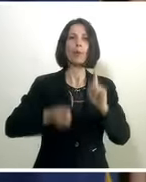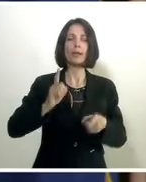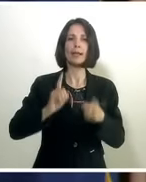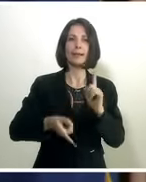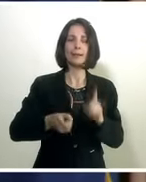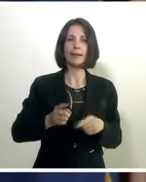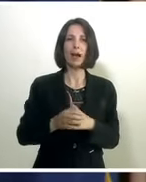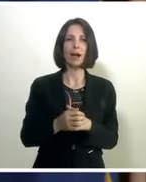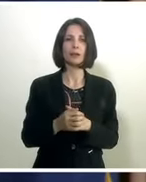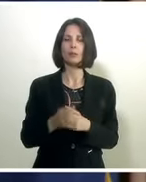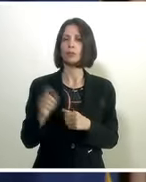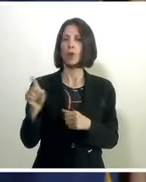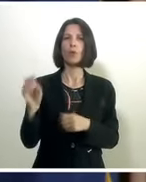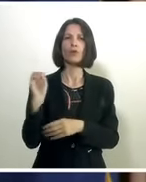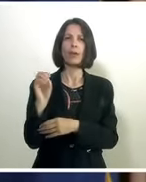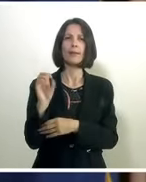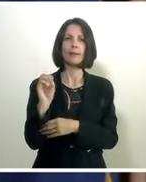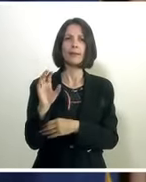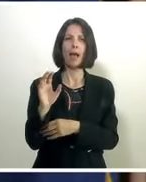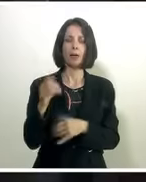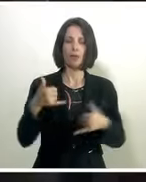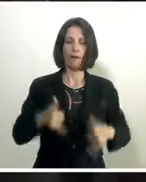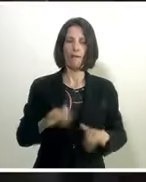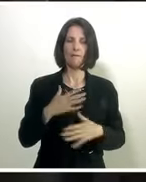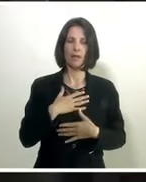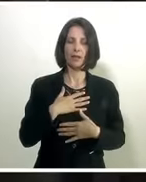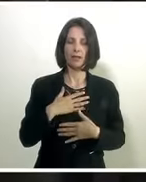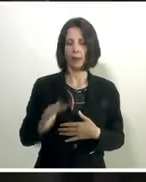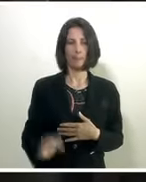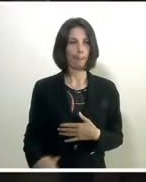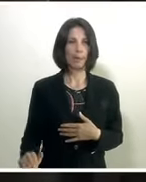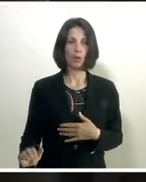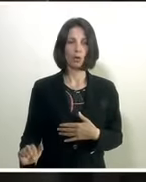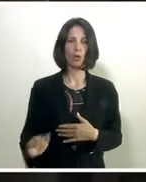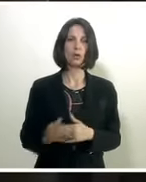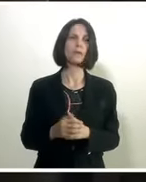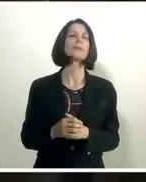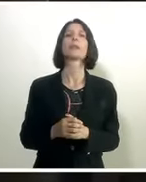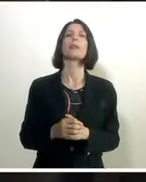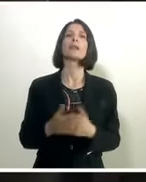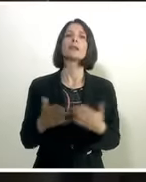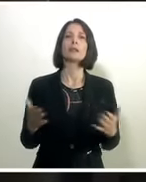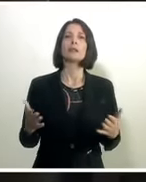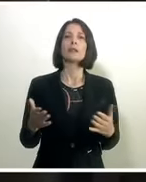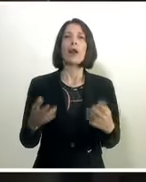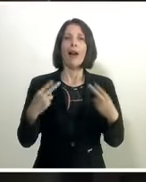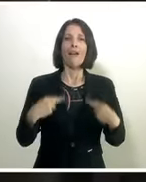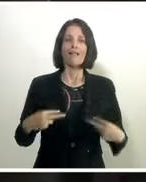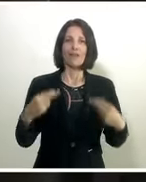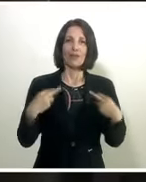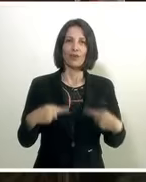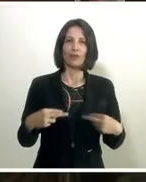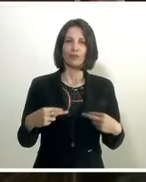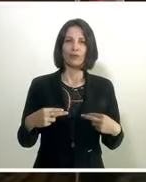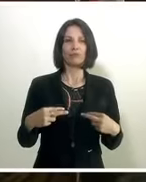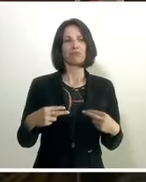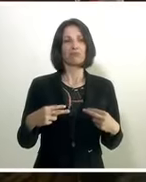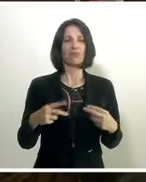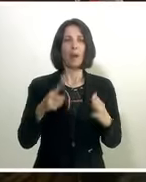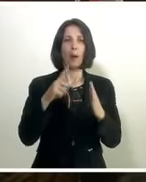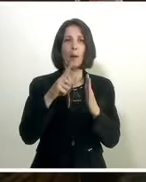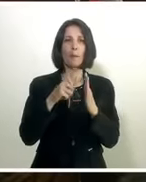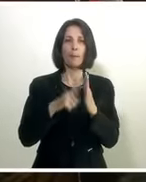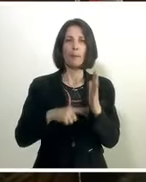insegnato fin da piccolissimi ad Amare profondamente dove ha trascorso qualche mese in